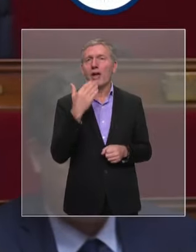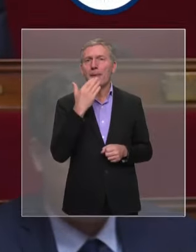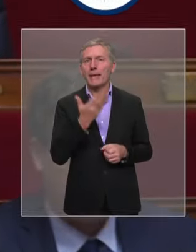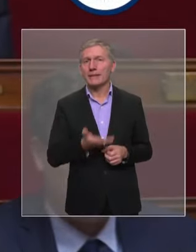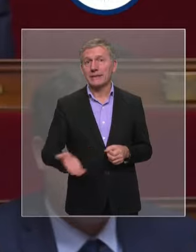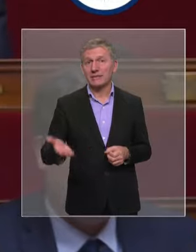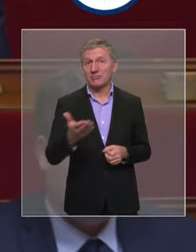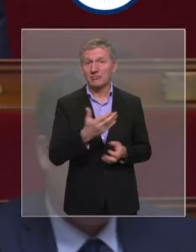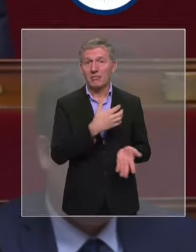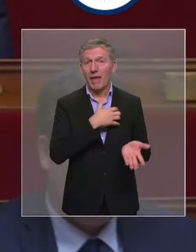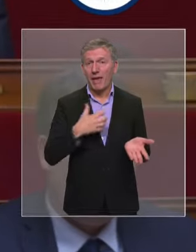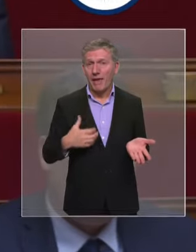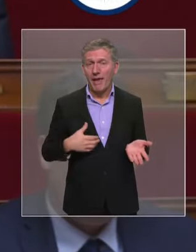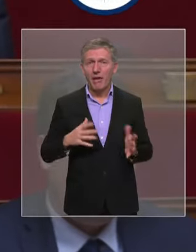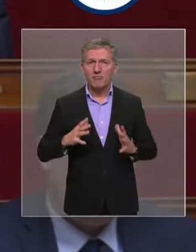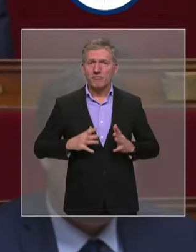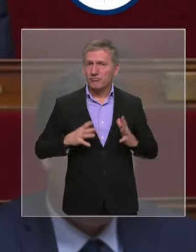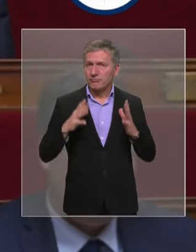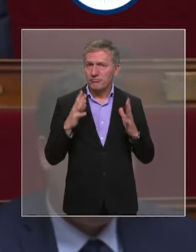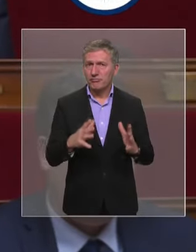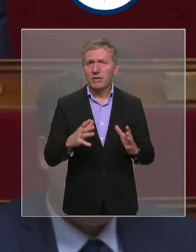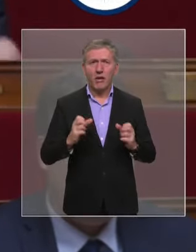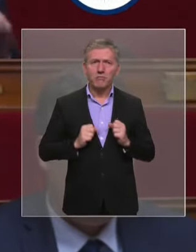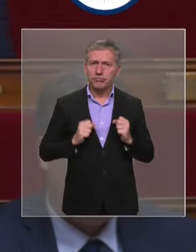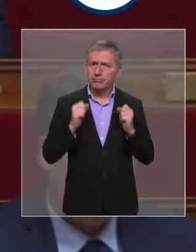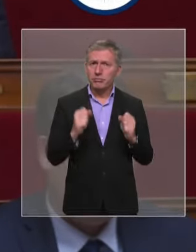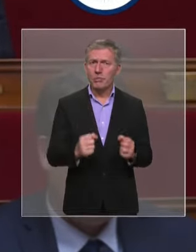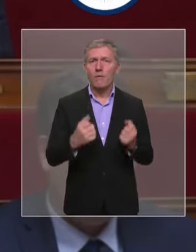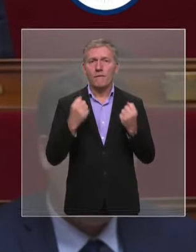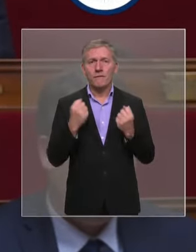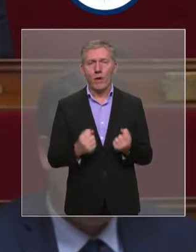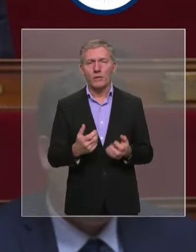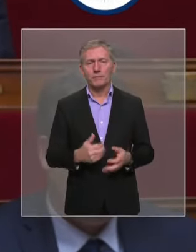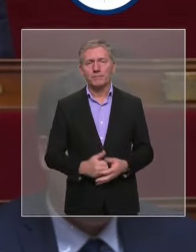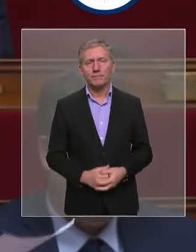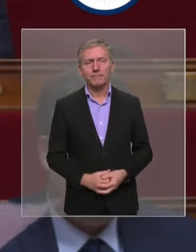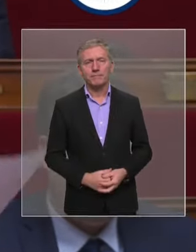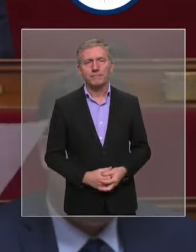leur investissement et leur dévouement sans faille.